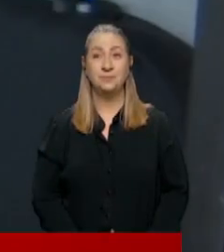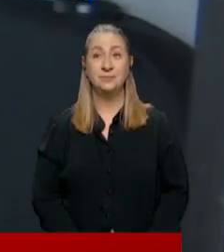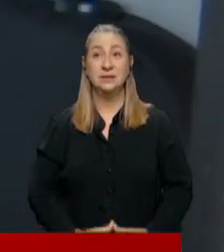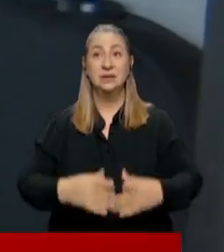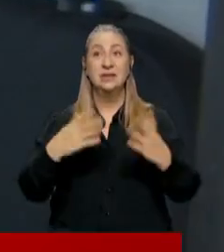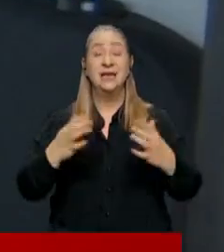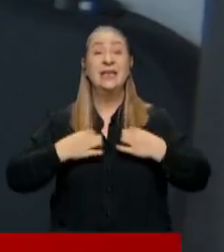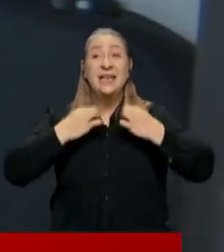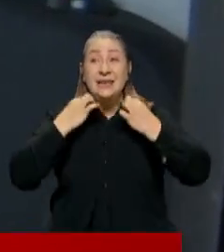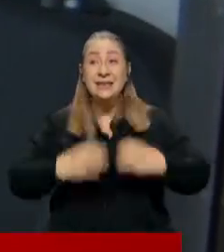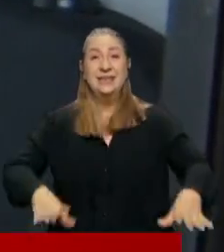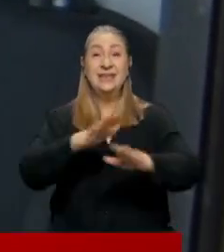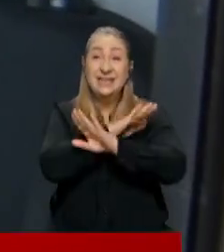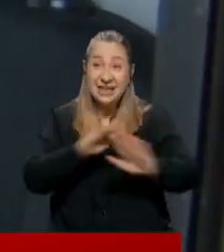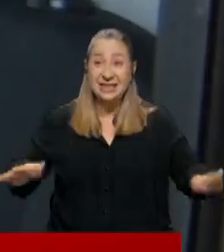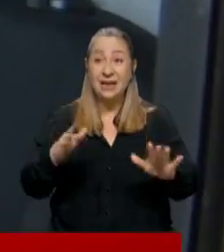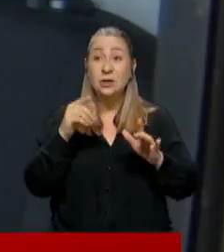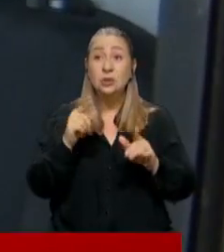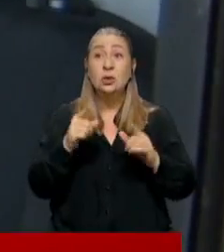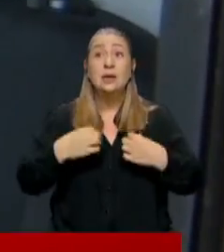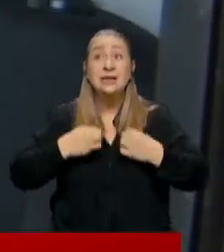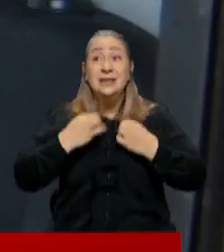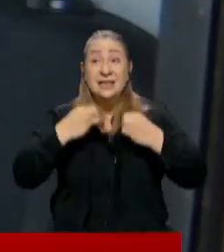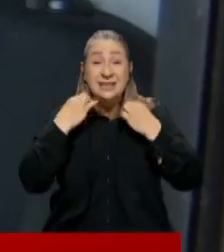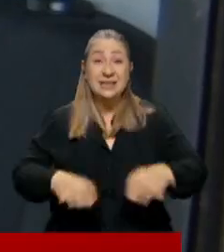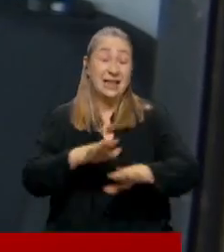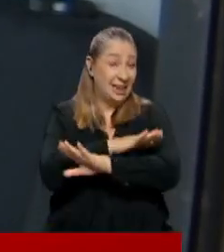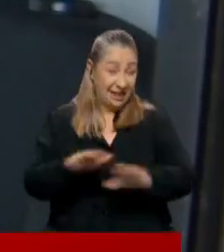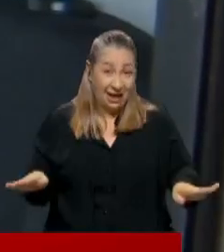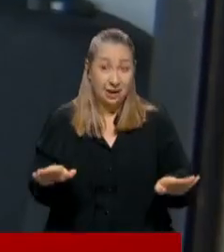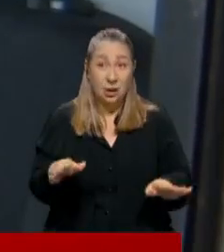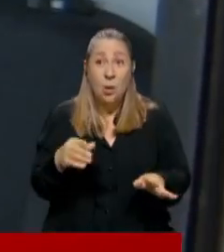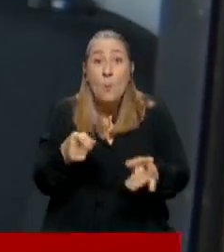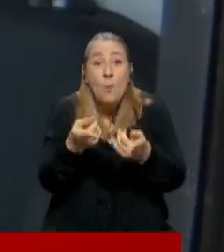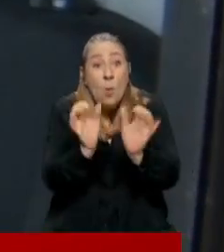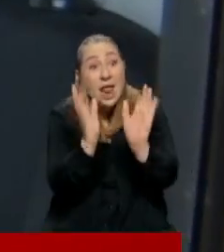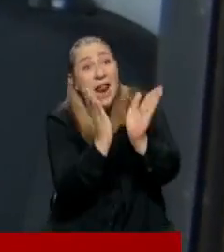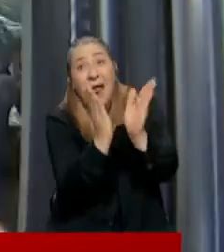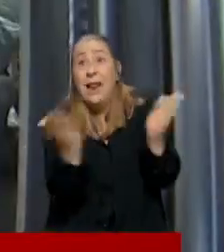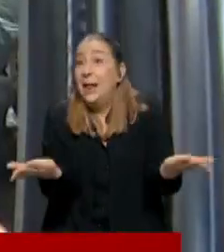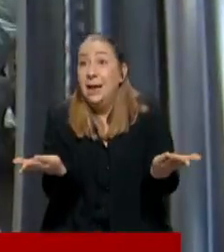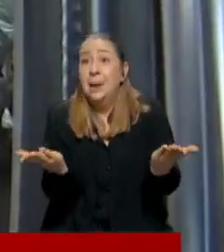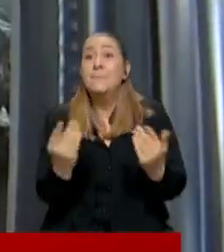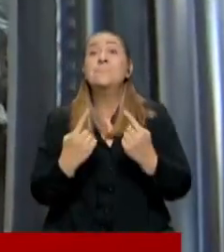Ya yeter artık ya. Şu pozisyona geldi. Yeter yani. Bu nereye kadar böyle devam edecek?